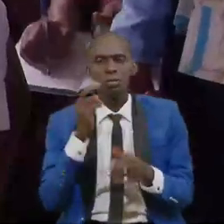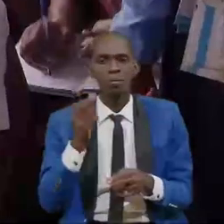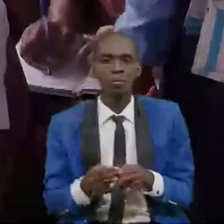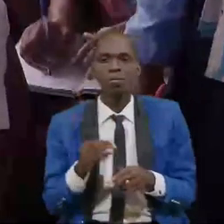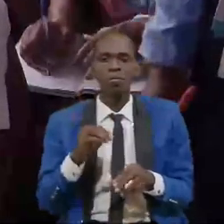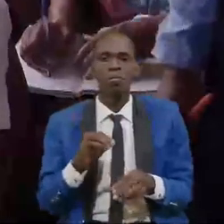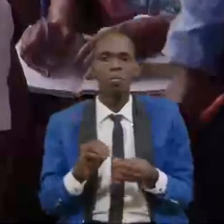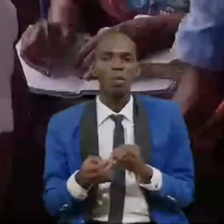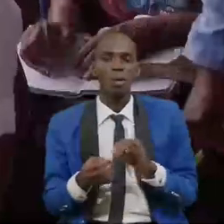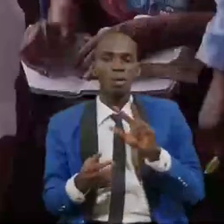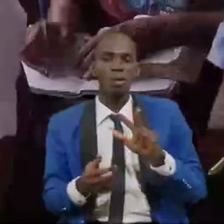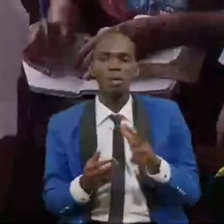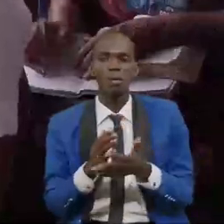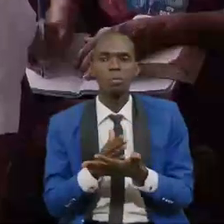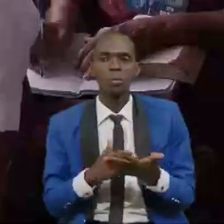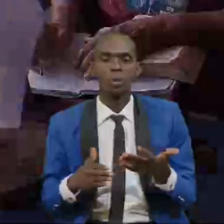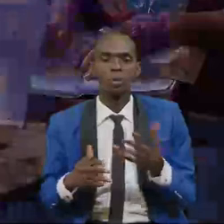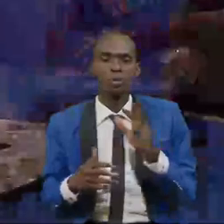Troisième élément,